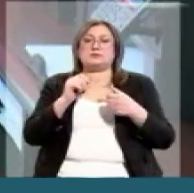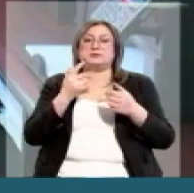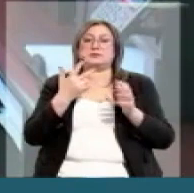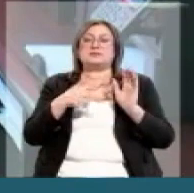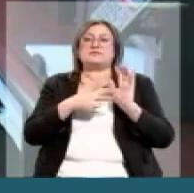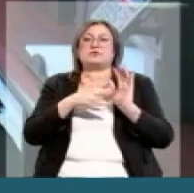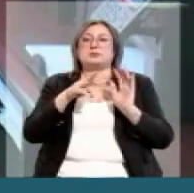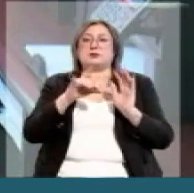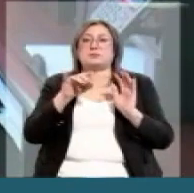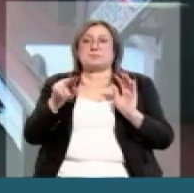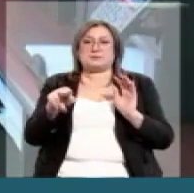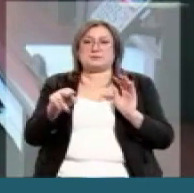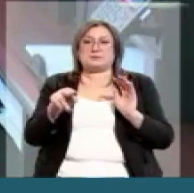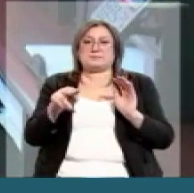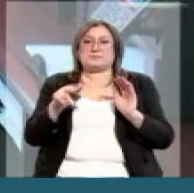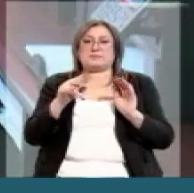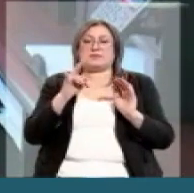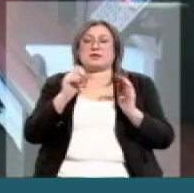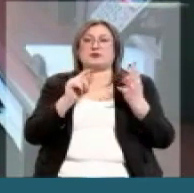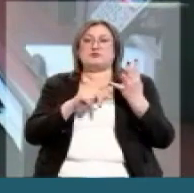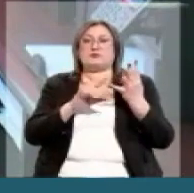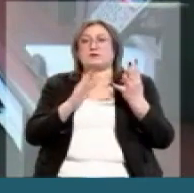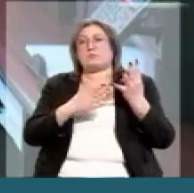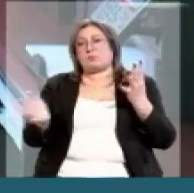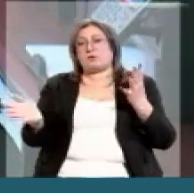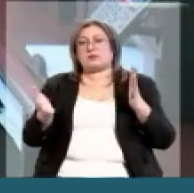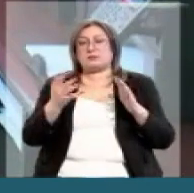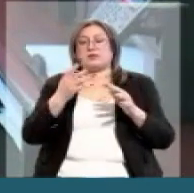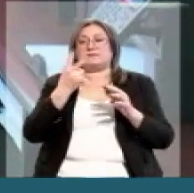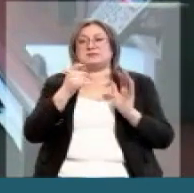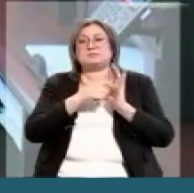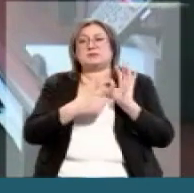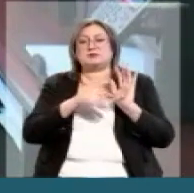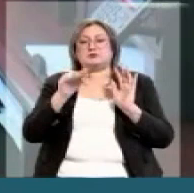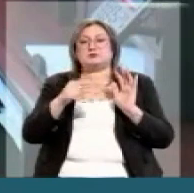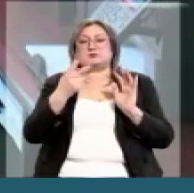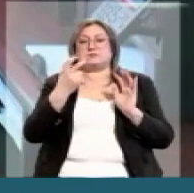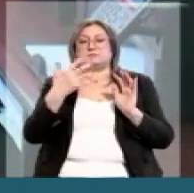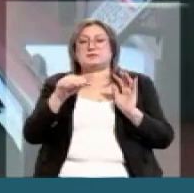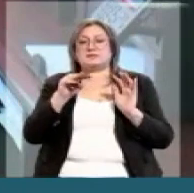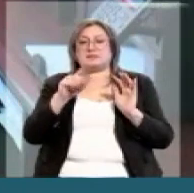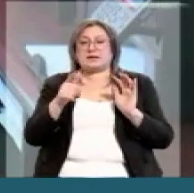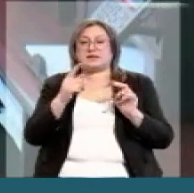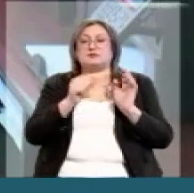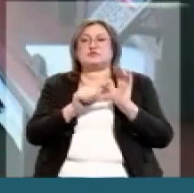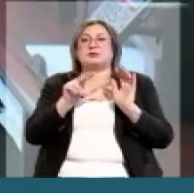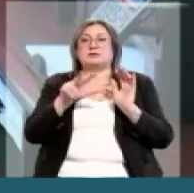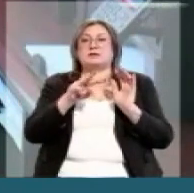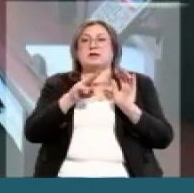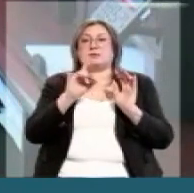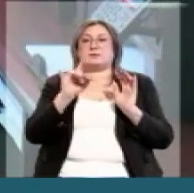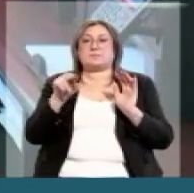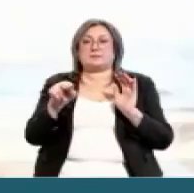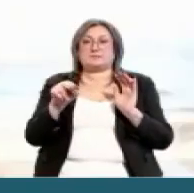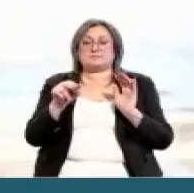38 месячных расчетных показателей. На четвертого и более ребенка 217 350 тенге, то есть 63 месячных